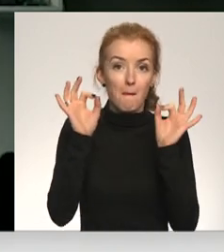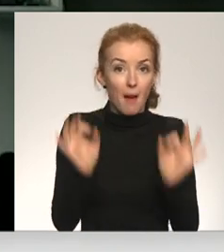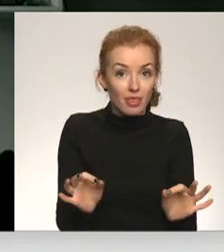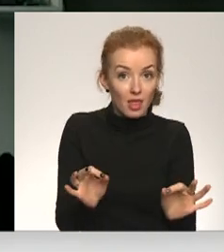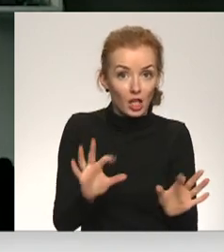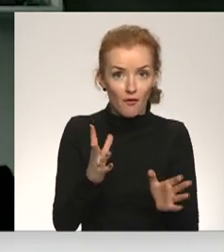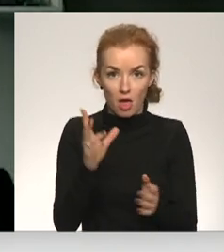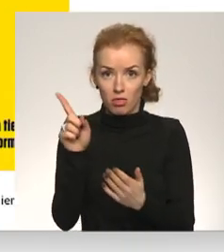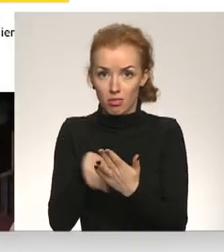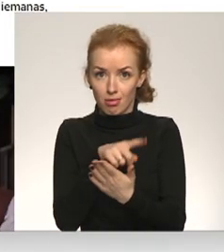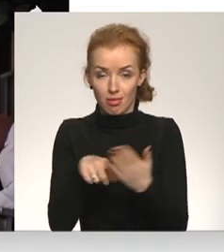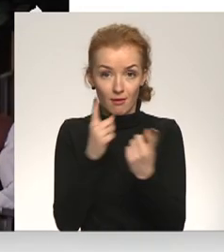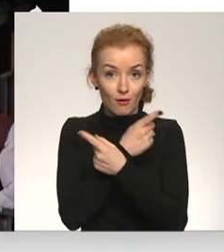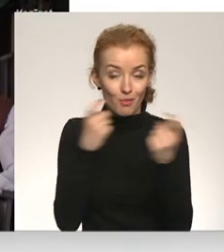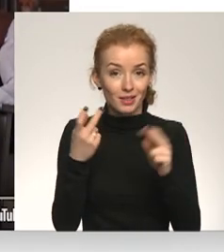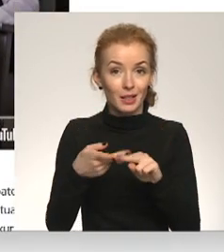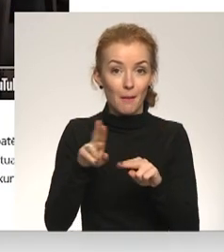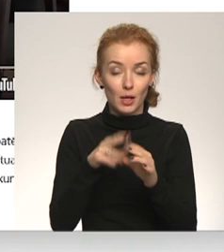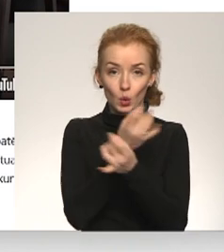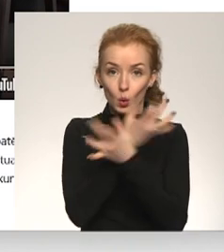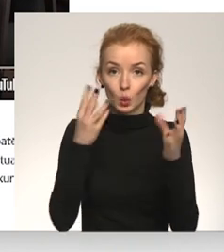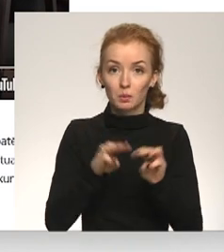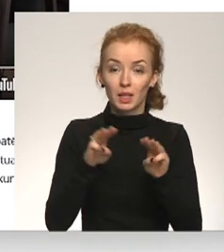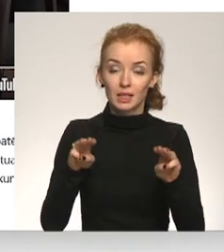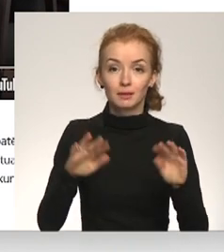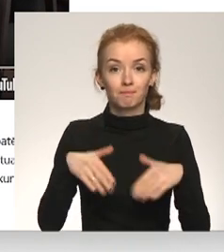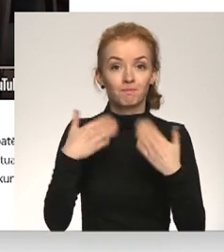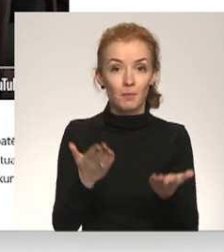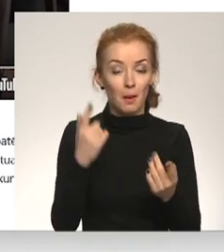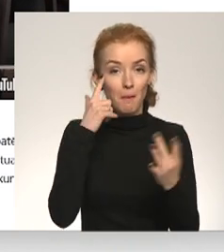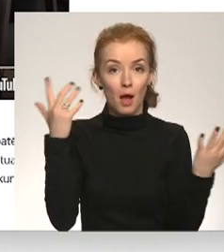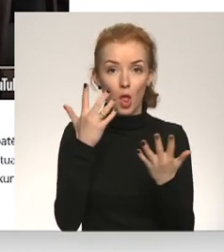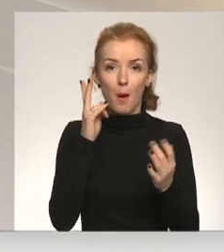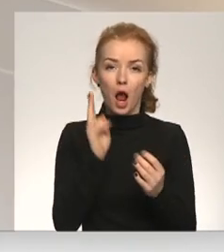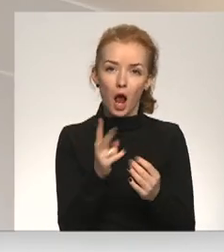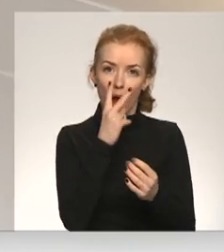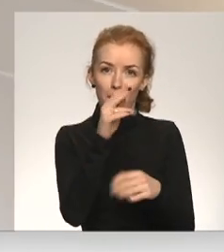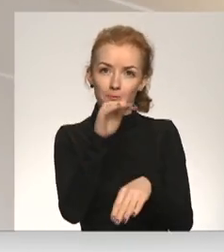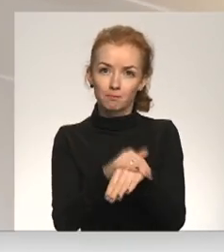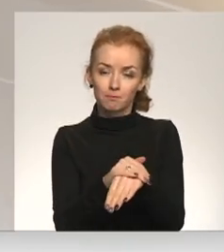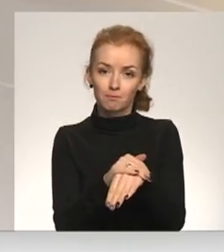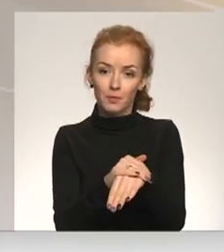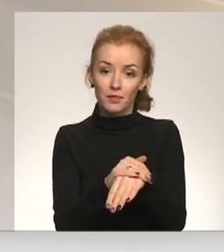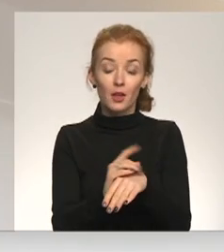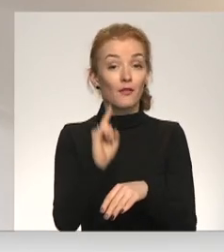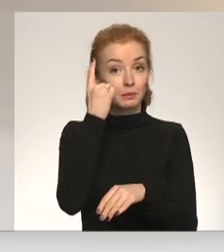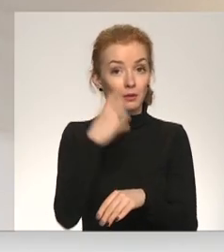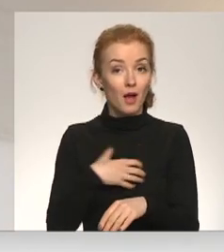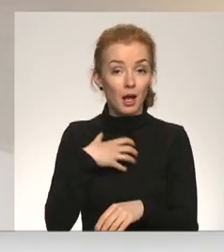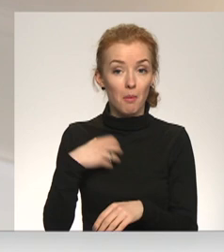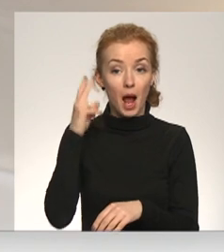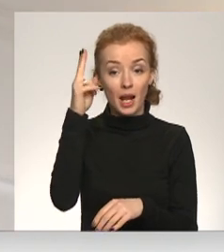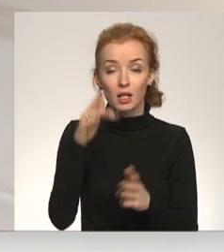no nepatiesas un maldinošas. Tāpēc kultūras ministrijas sniedz padomus, kuri palīdzēs atpazīt maldīgu ziņu. Pārliecināties, kāds ir